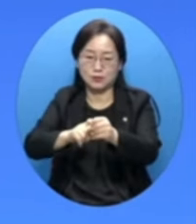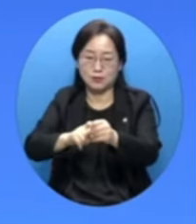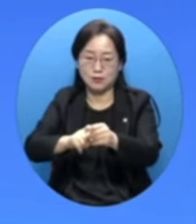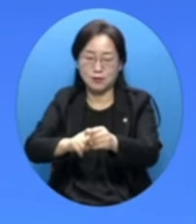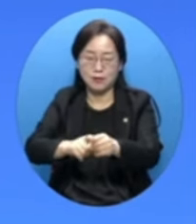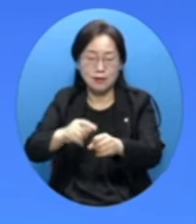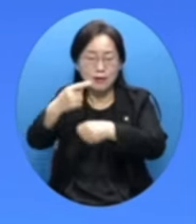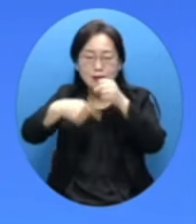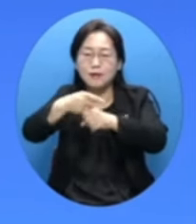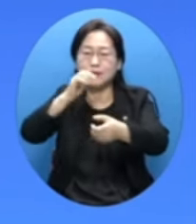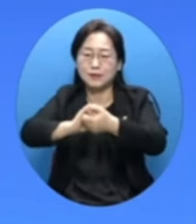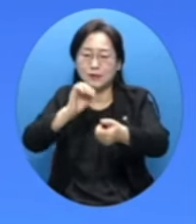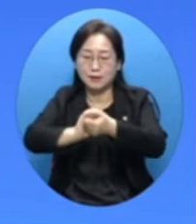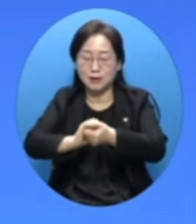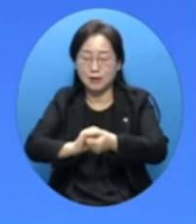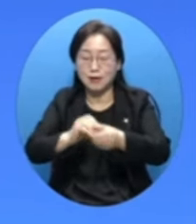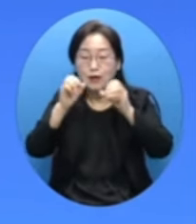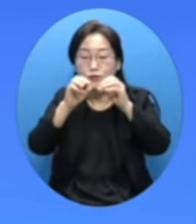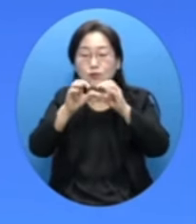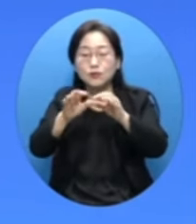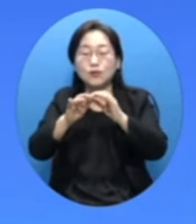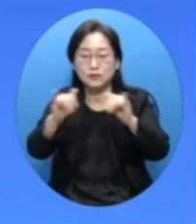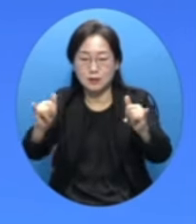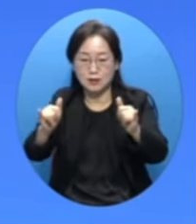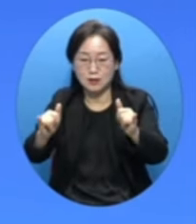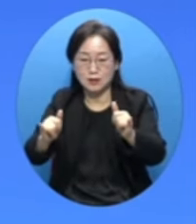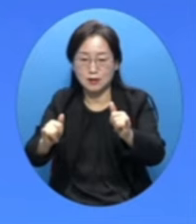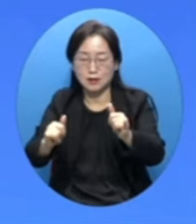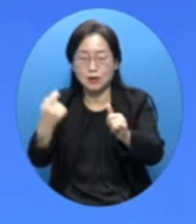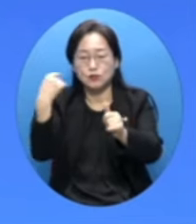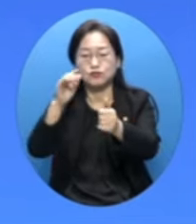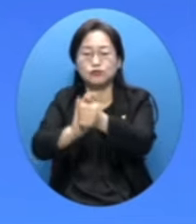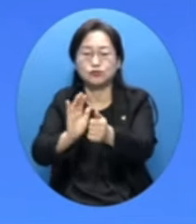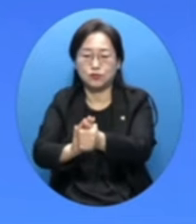사에게 헌신하던 선교사님들에게 선교비를